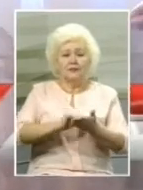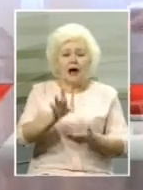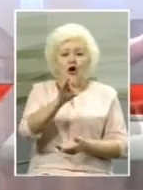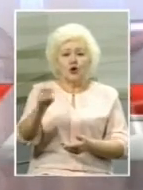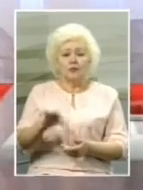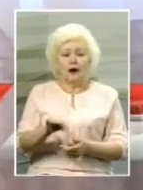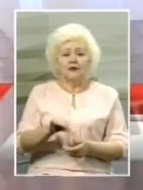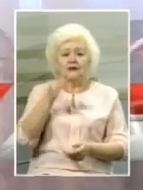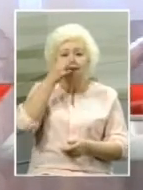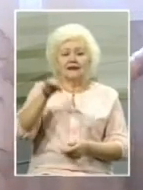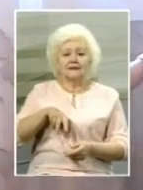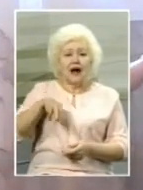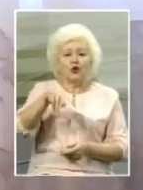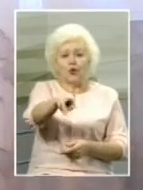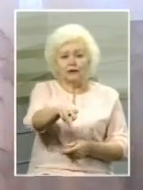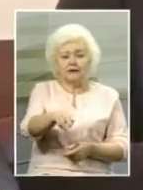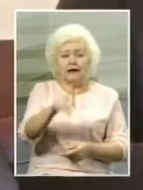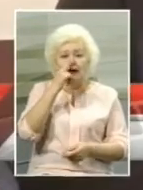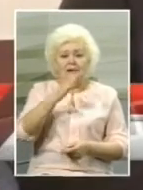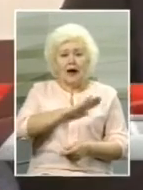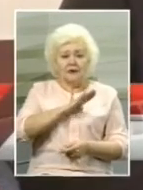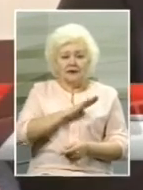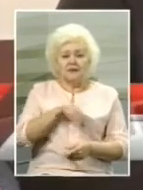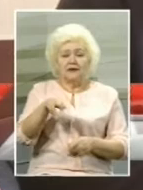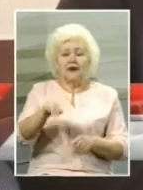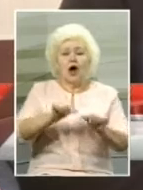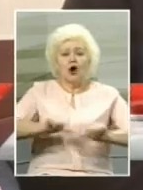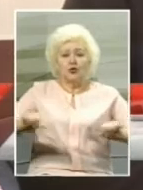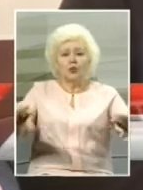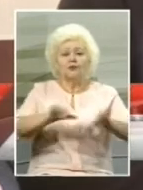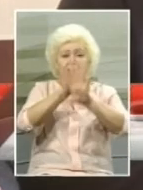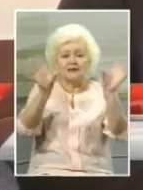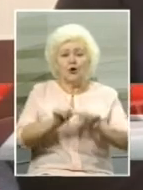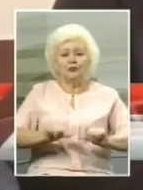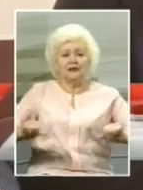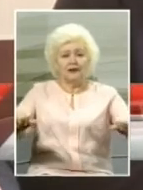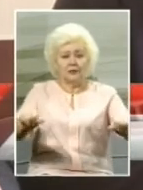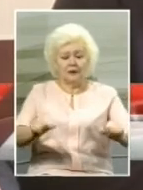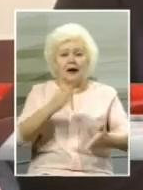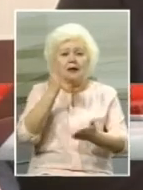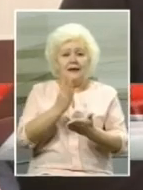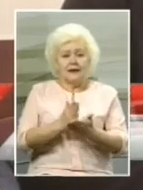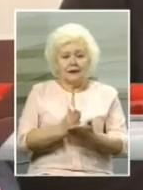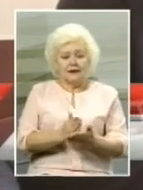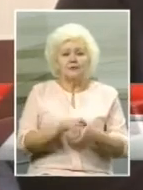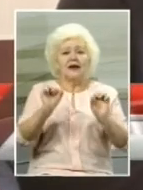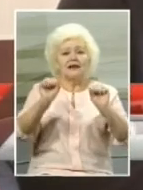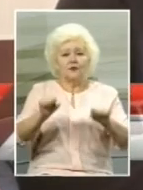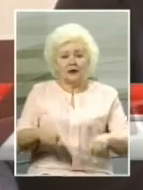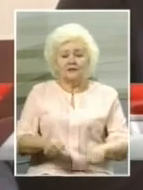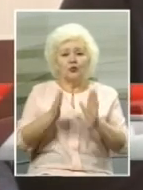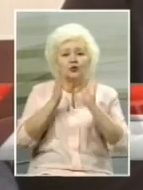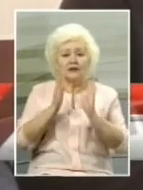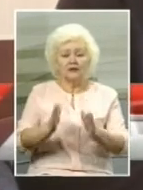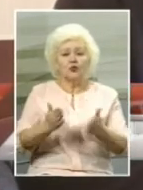ромашку і сказав, ходіть, а на при смерті лежить. Комісія і взагалі департамент мають можливість